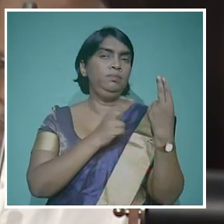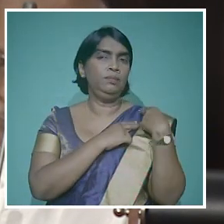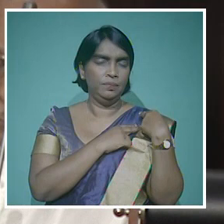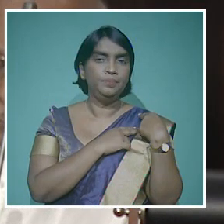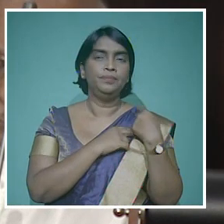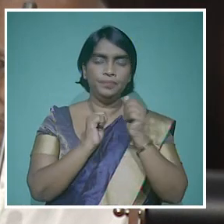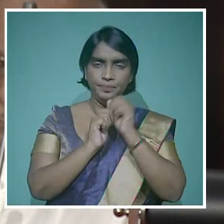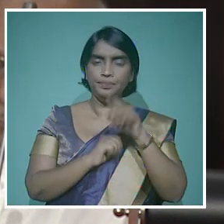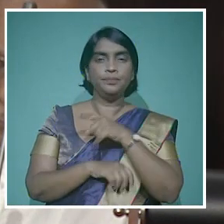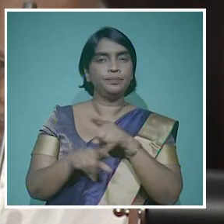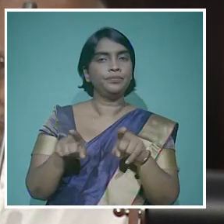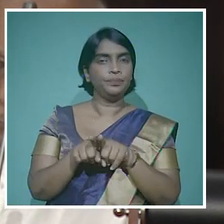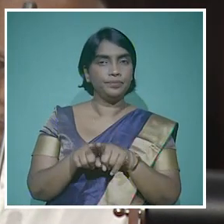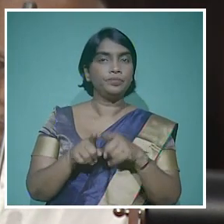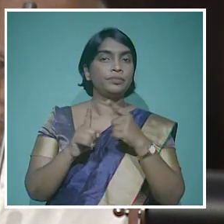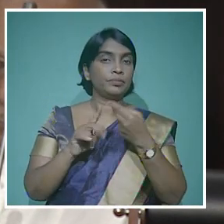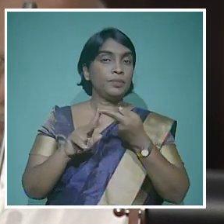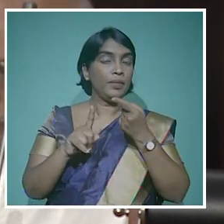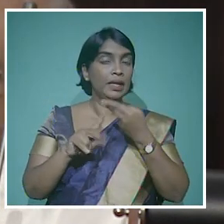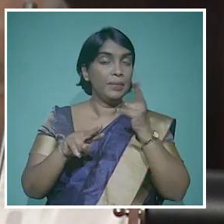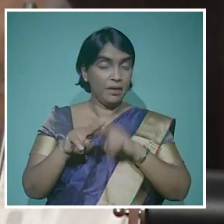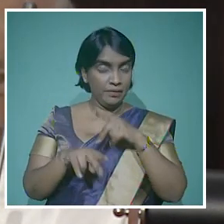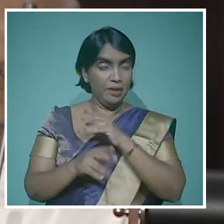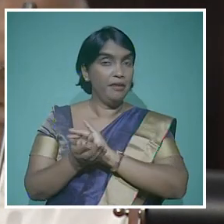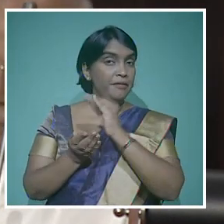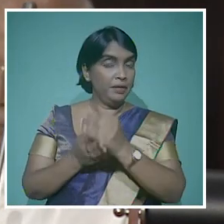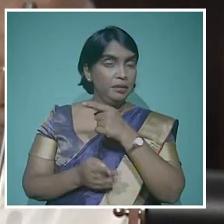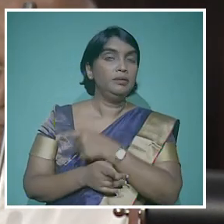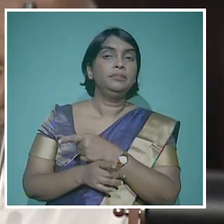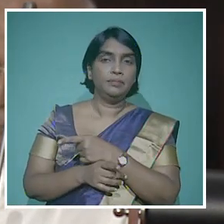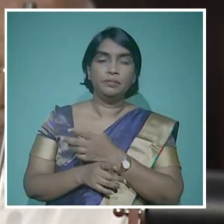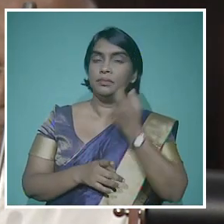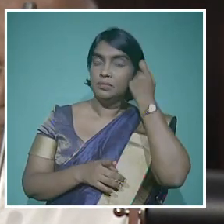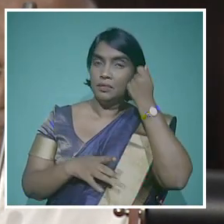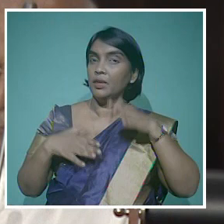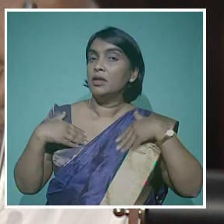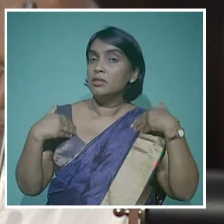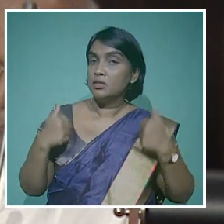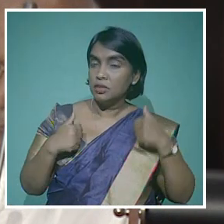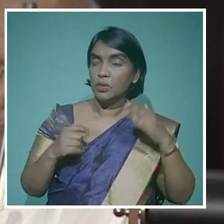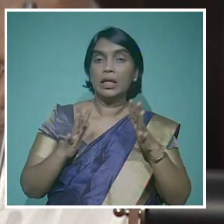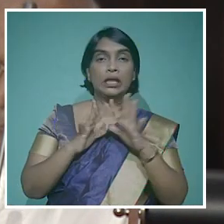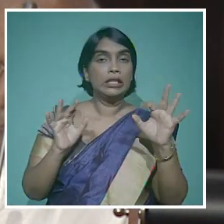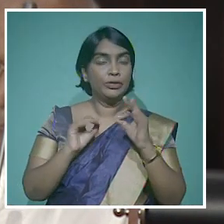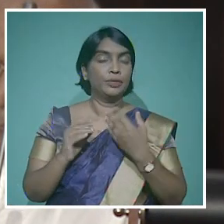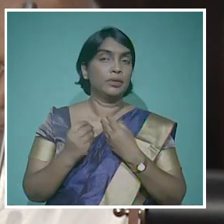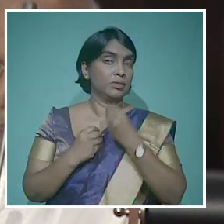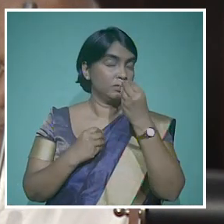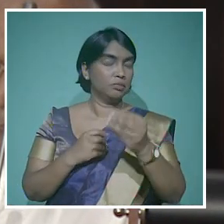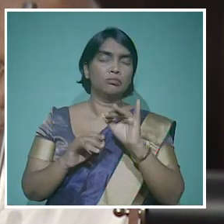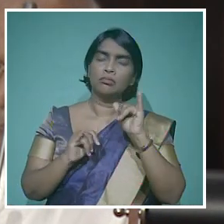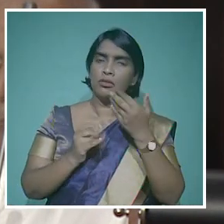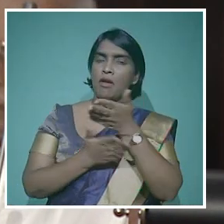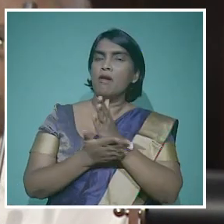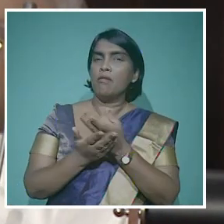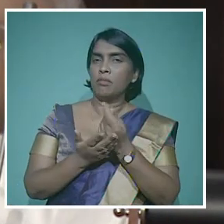වගකීමක් වනු ඇත. ඒ අනුව සේවක භාරකාර අරමුදල අරමුදලින් යෝජිත සෞඛ්‍ය හා රක්ෂණ ආවරණය සඳහා කිසියම්